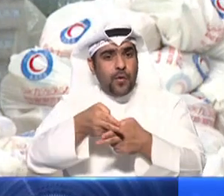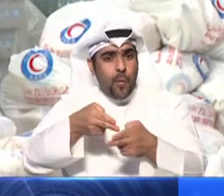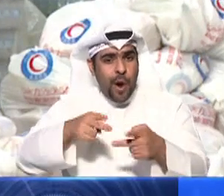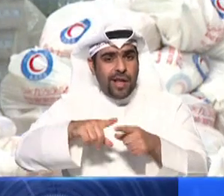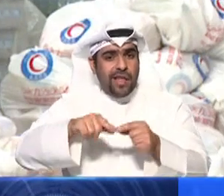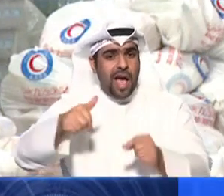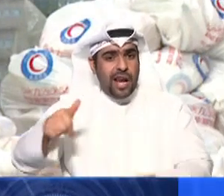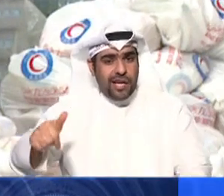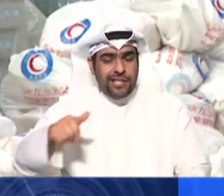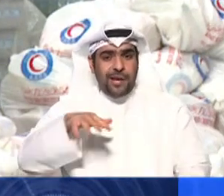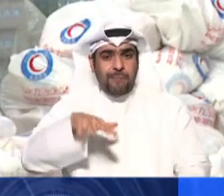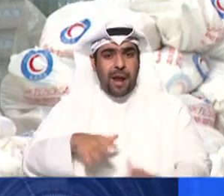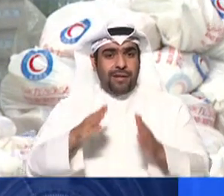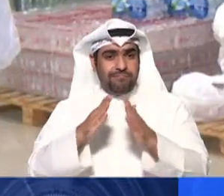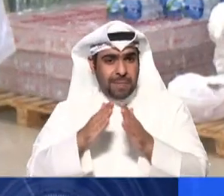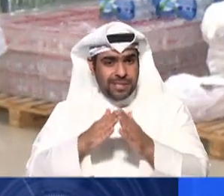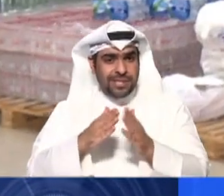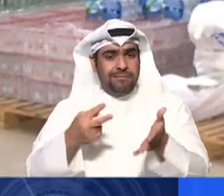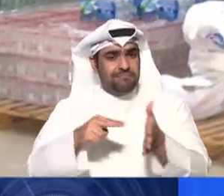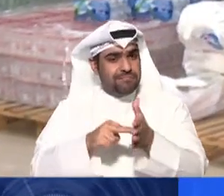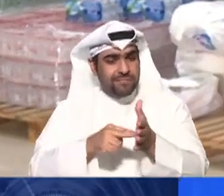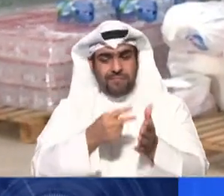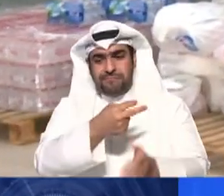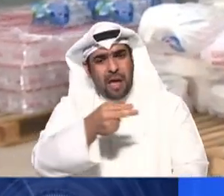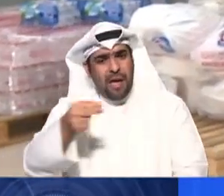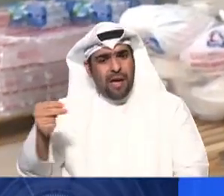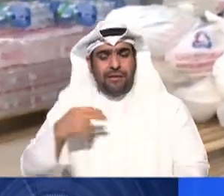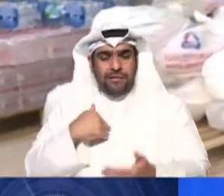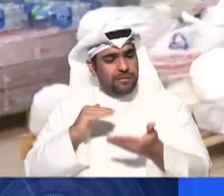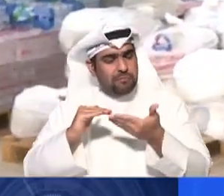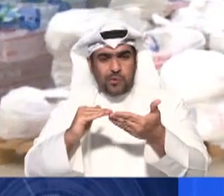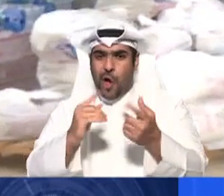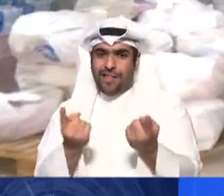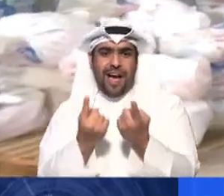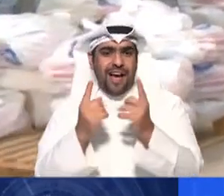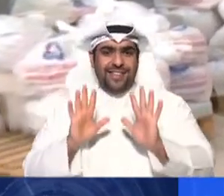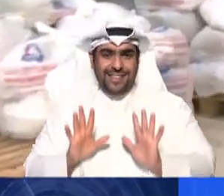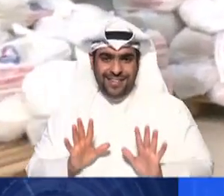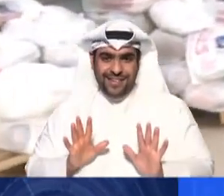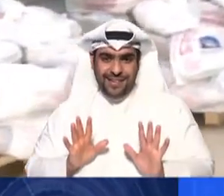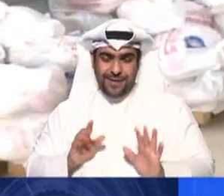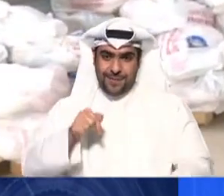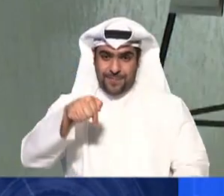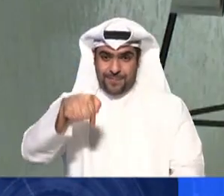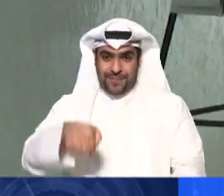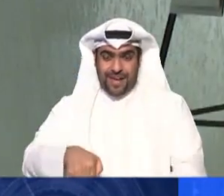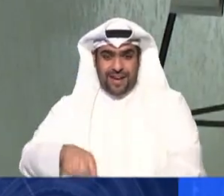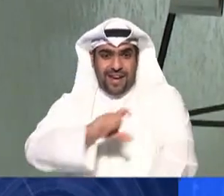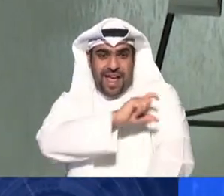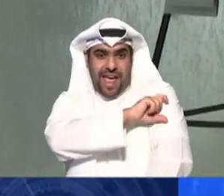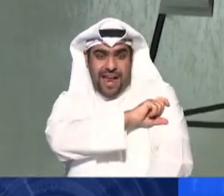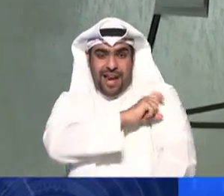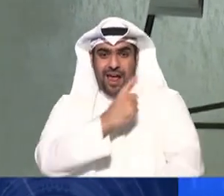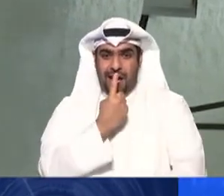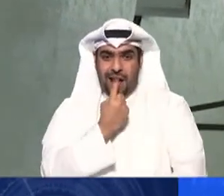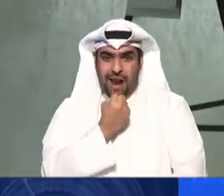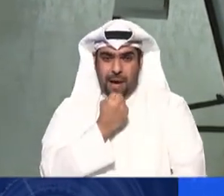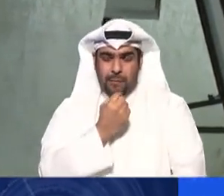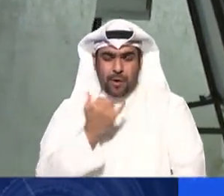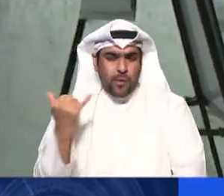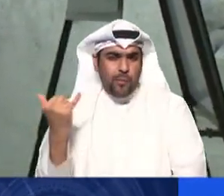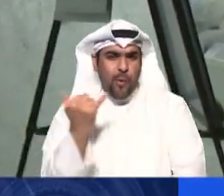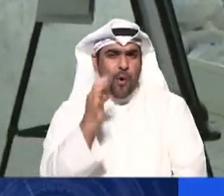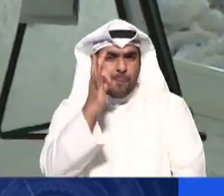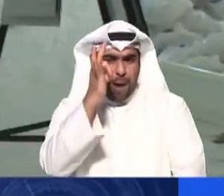صباح أول يوم العيد إن شاء الله. العمل الإنساني أصبح جزءا لا يتجزأ من المنظومة التنموية للجمعية التي